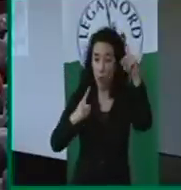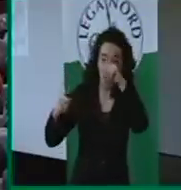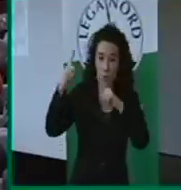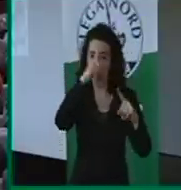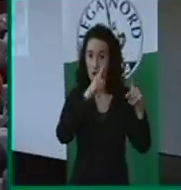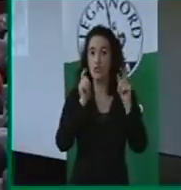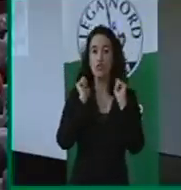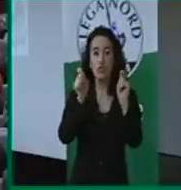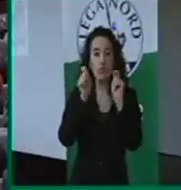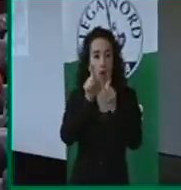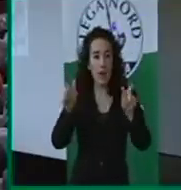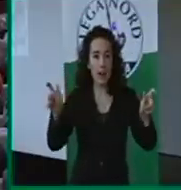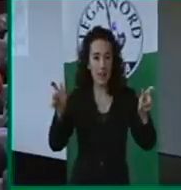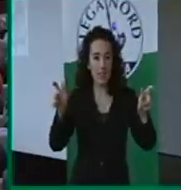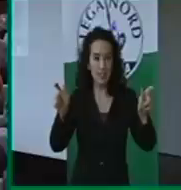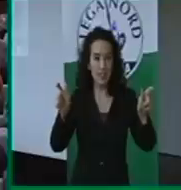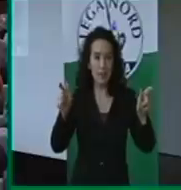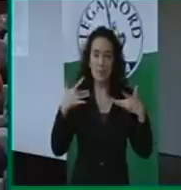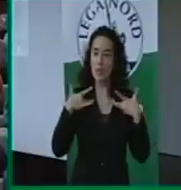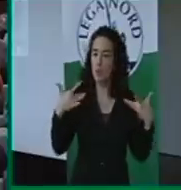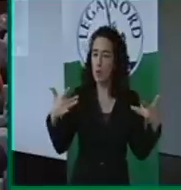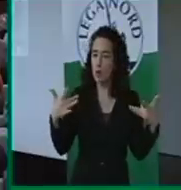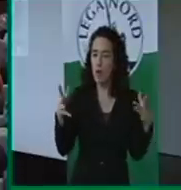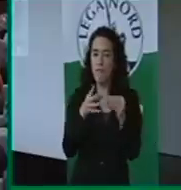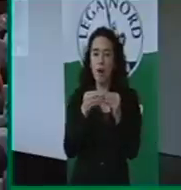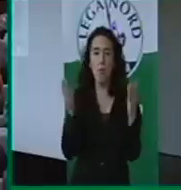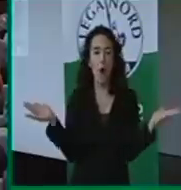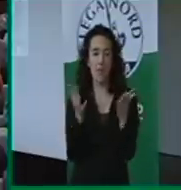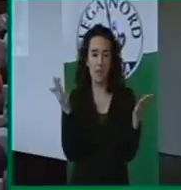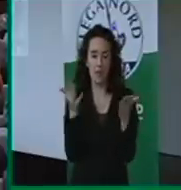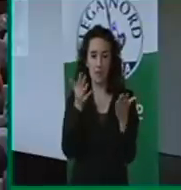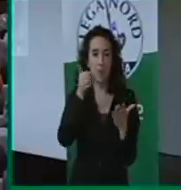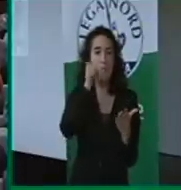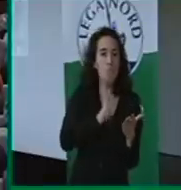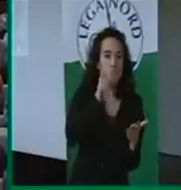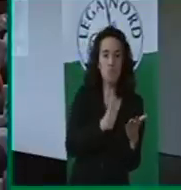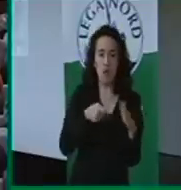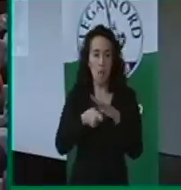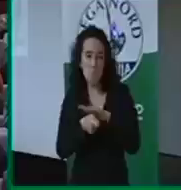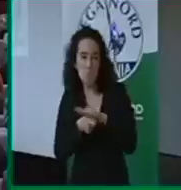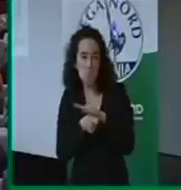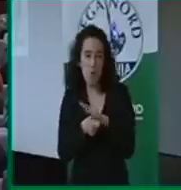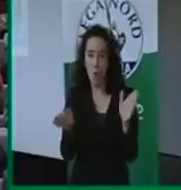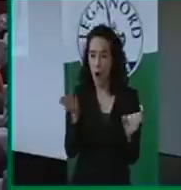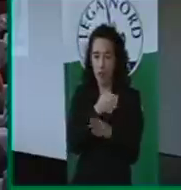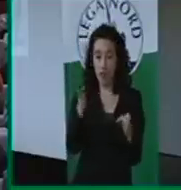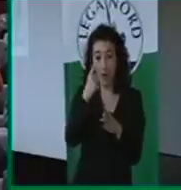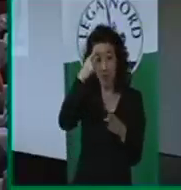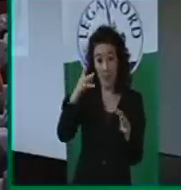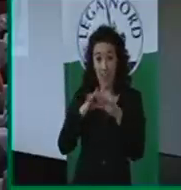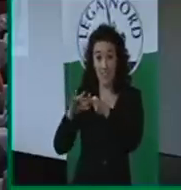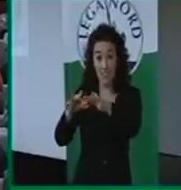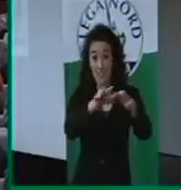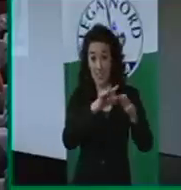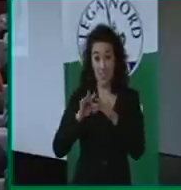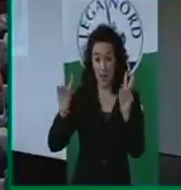cosa pur di tenere in piedi un sistema che se dovesse essere sbugiardato si capisce lo Capiscono benissimo che nel